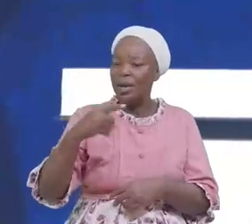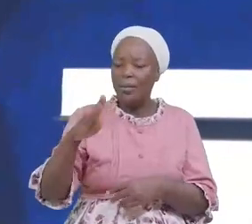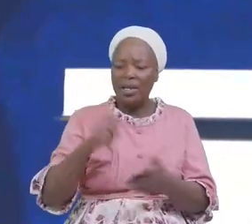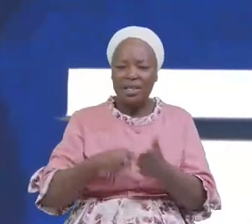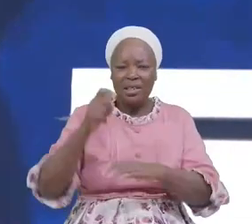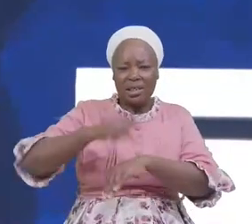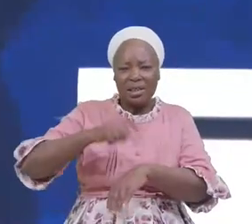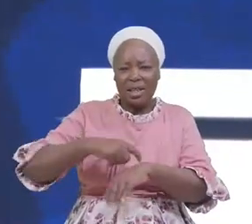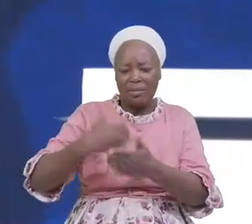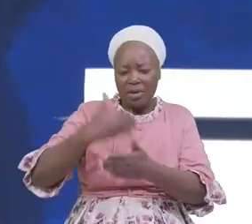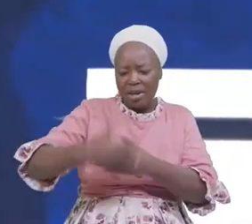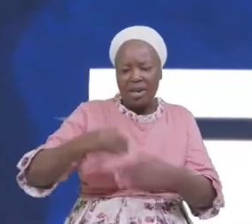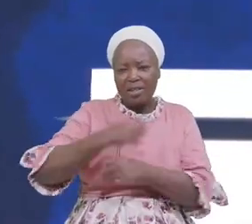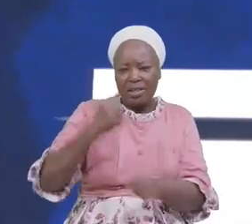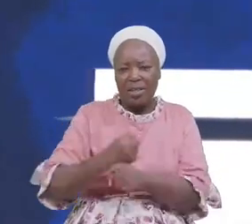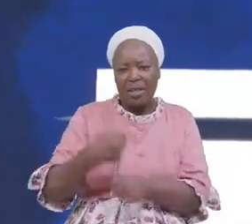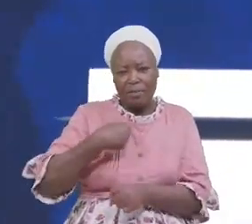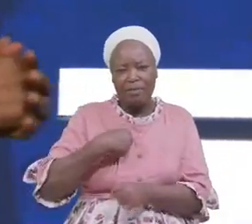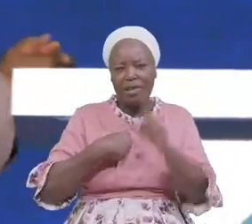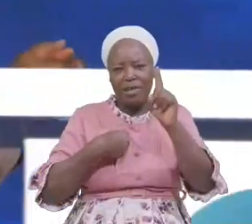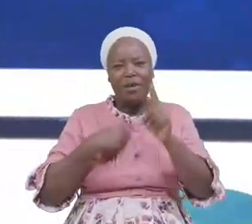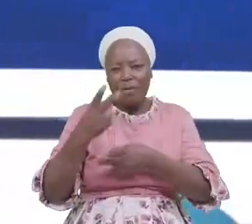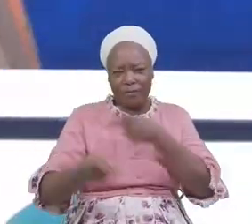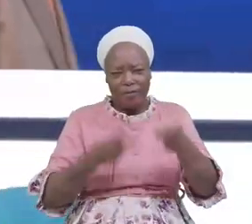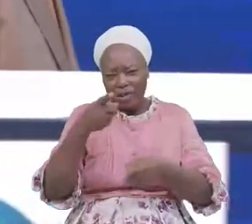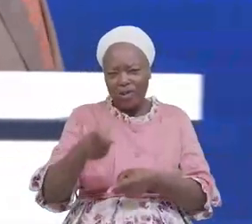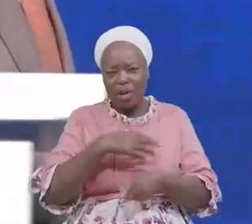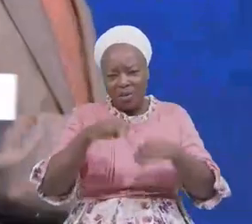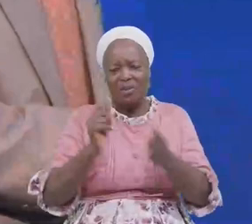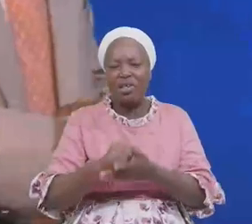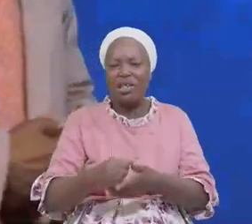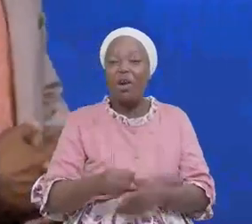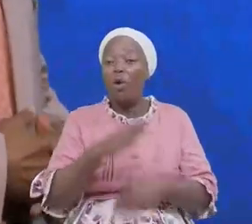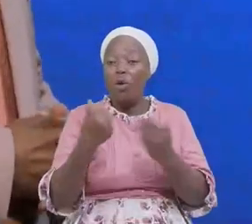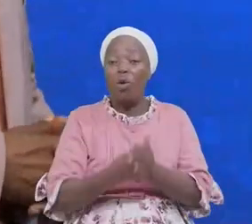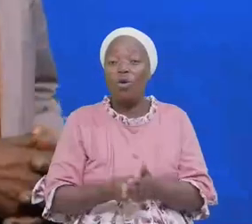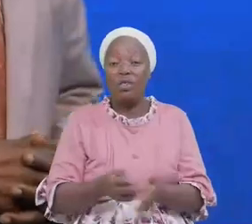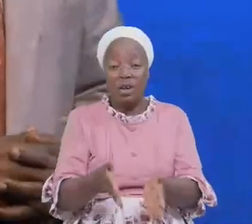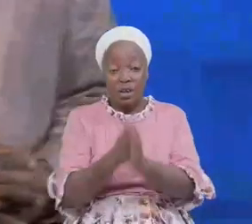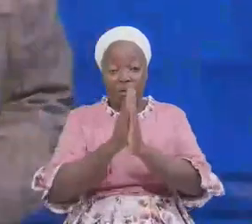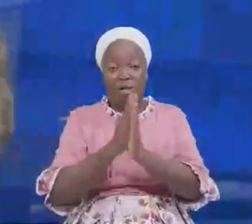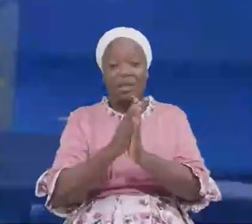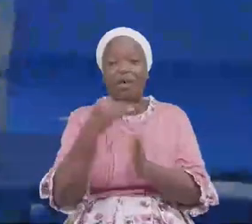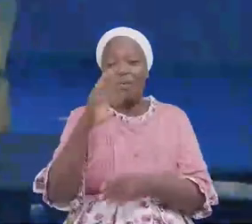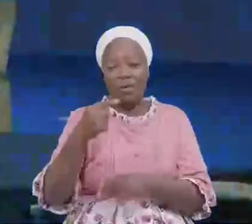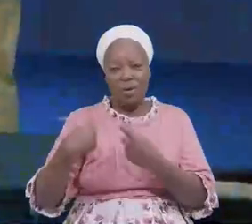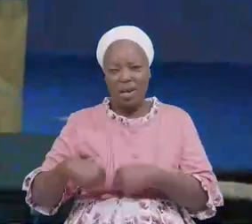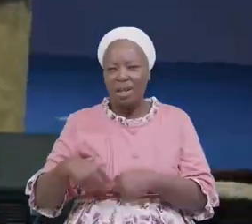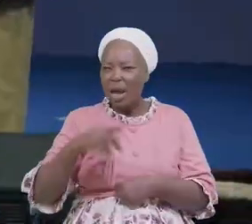Et il dit, l'année prochaine, à 7h, je te visiterai, je donnerai la douleur de ton cœur. Et Dieu, effectivement, est Dieu